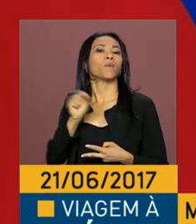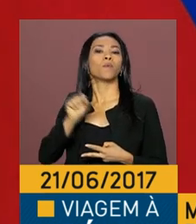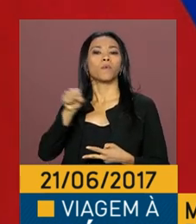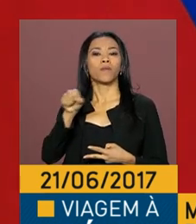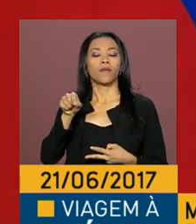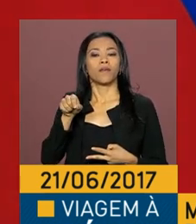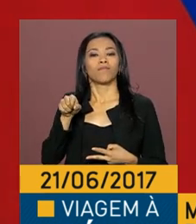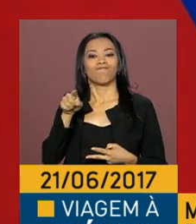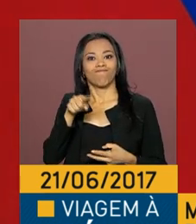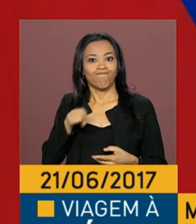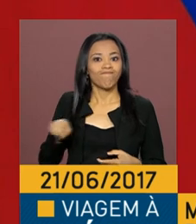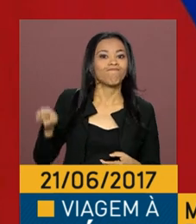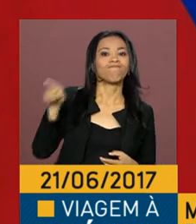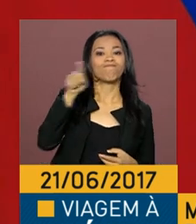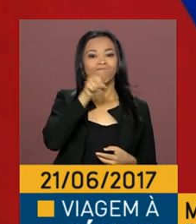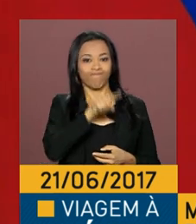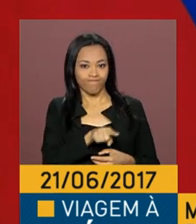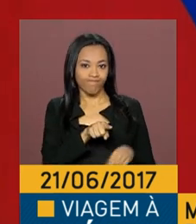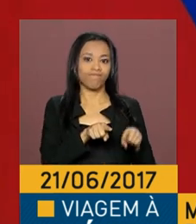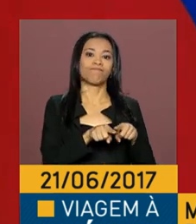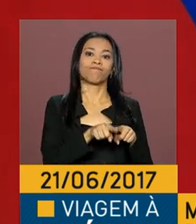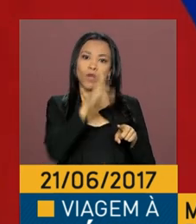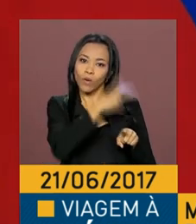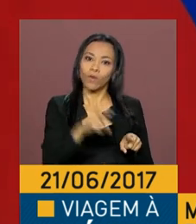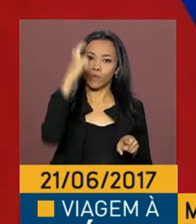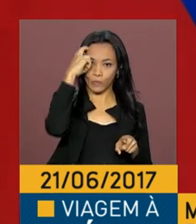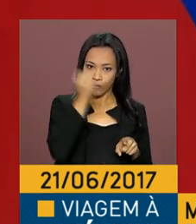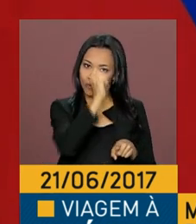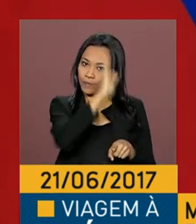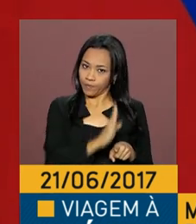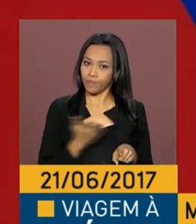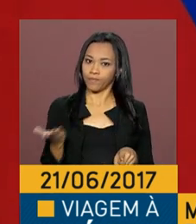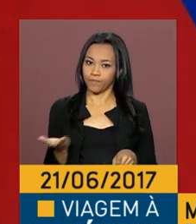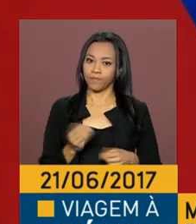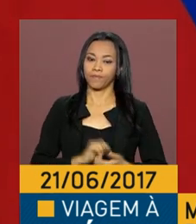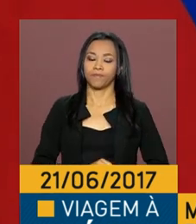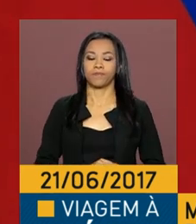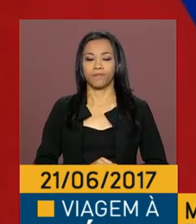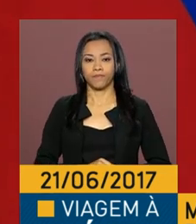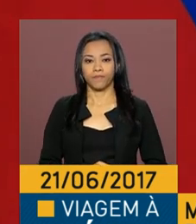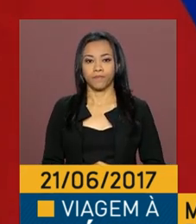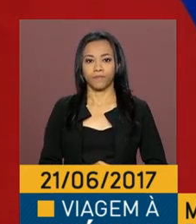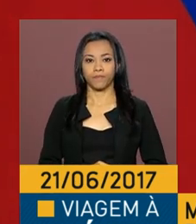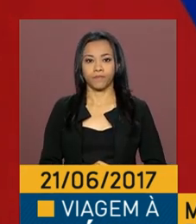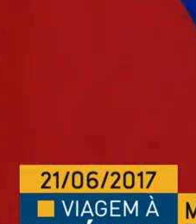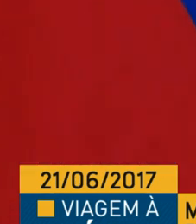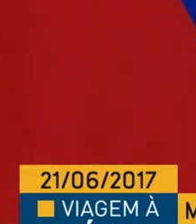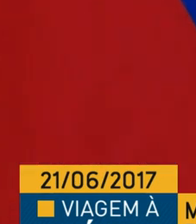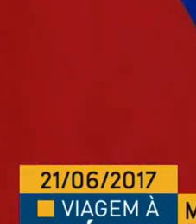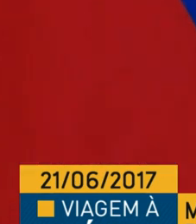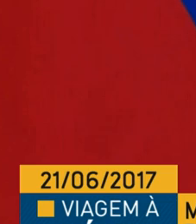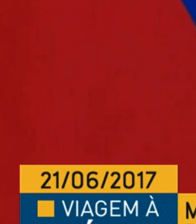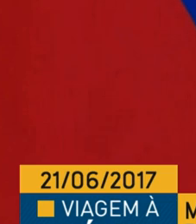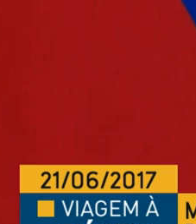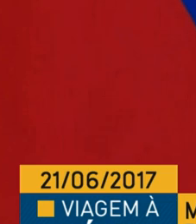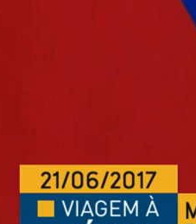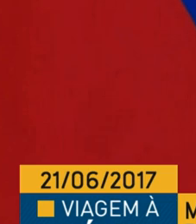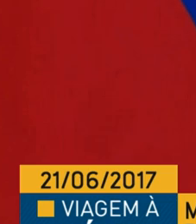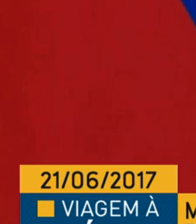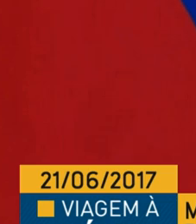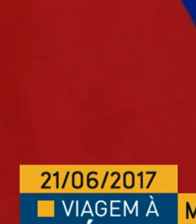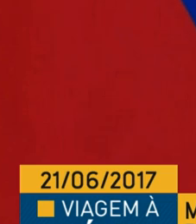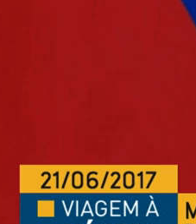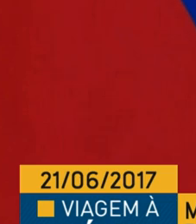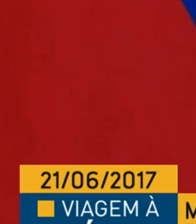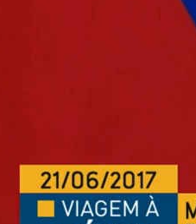nosso próprio panorama cultural. Имена Достоевского и Чайковского неразрывно